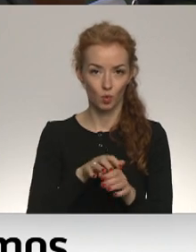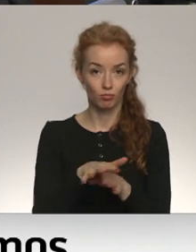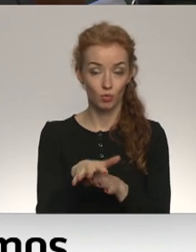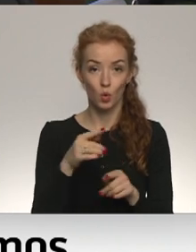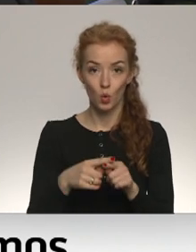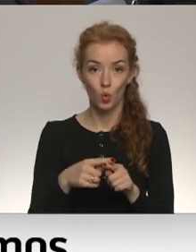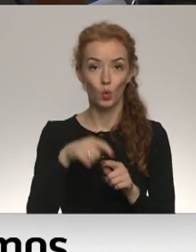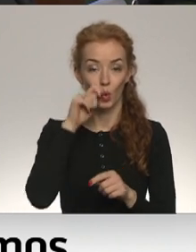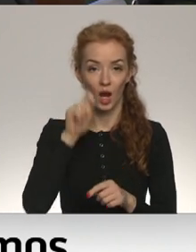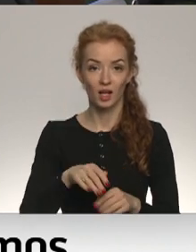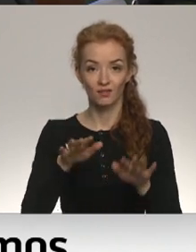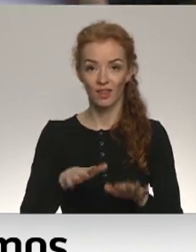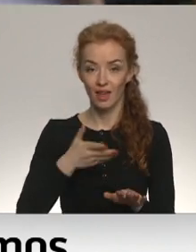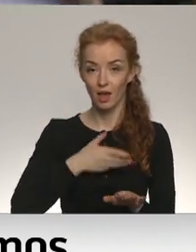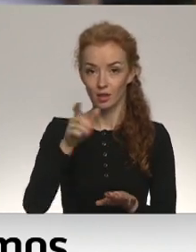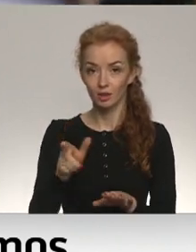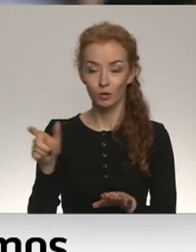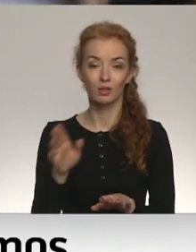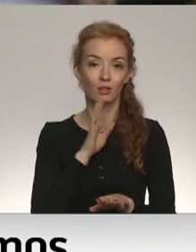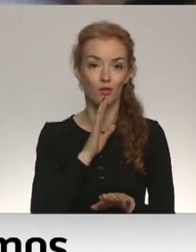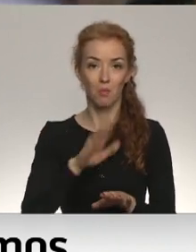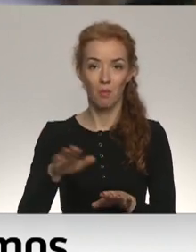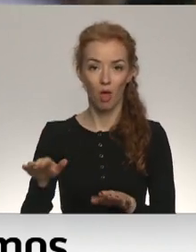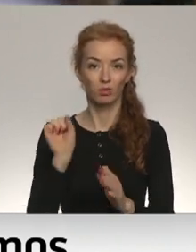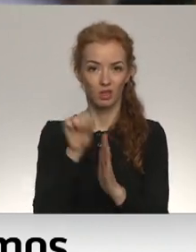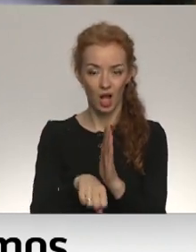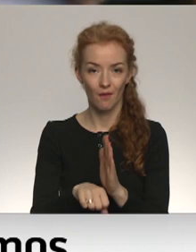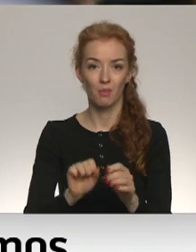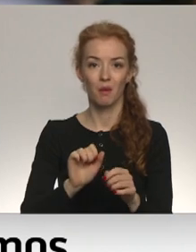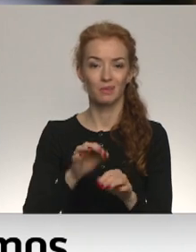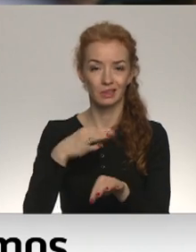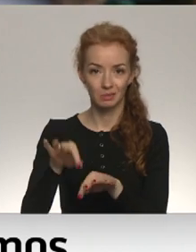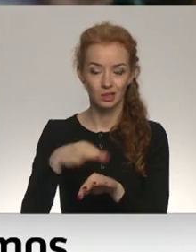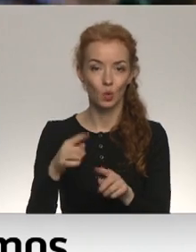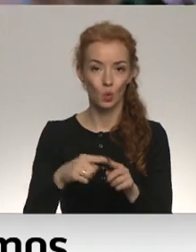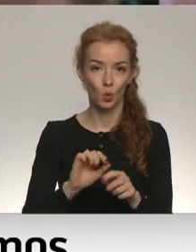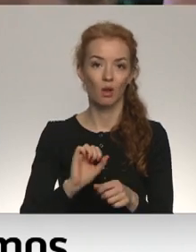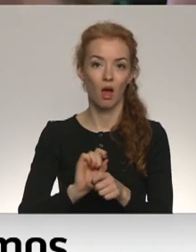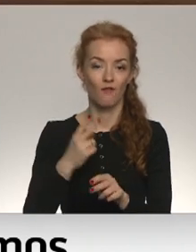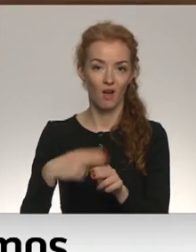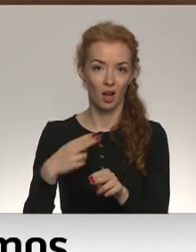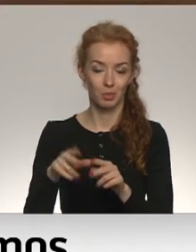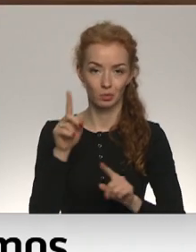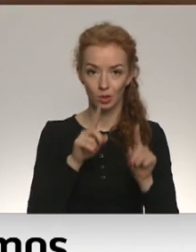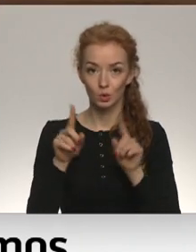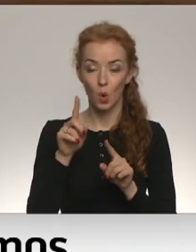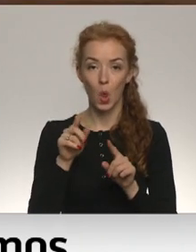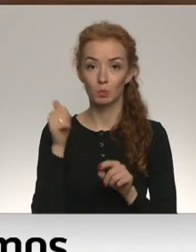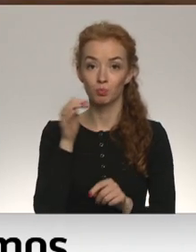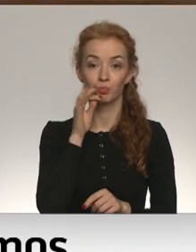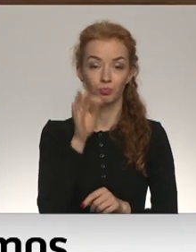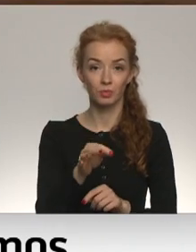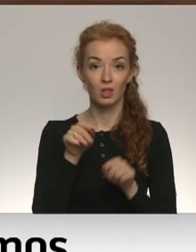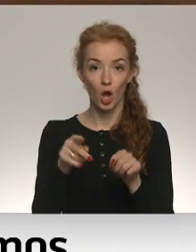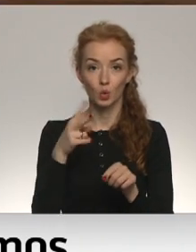Ukrainas civiliedzīvotāju, to starp sieviešu un bērnu slepkavībām, spīdzināšanu un seksuālo vardarbību. Tas, ko šobrīd Krievija dara